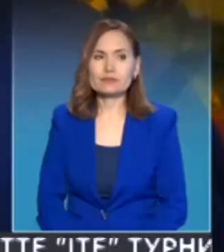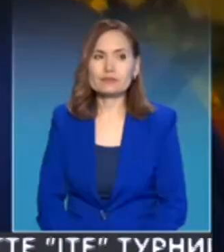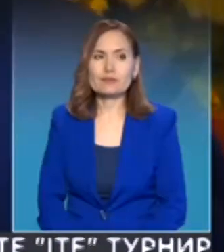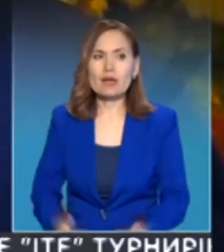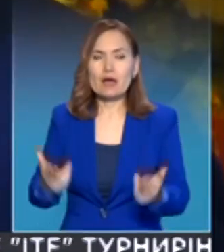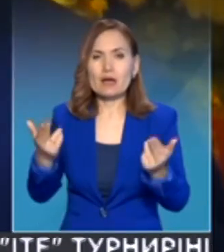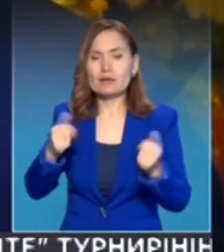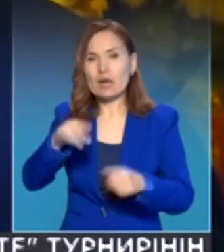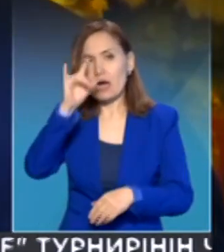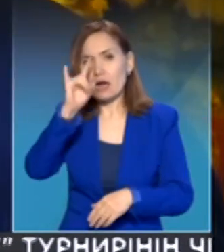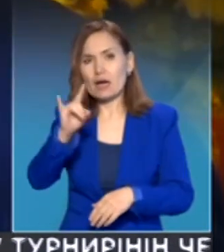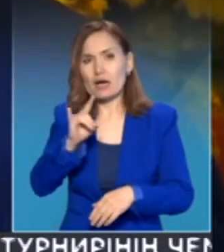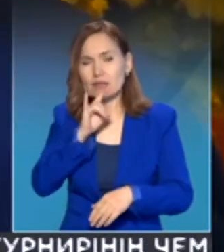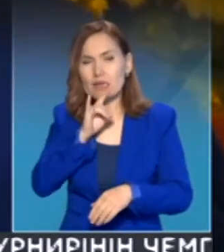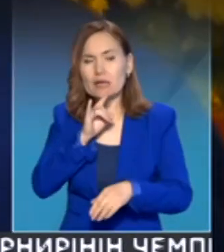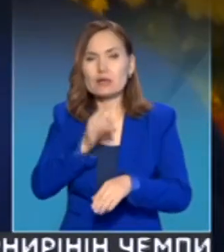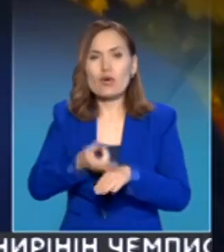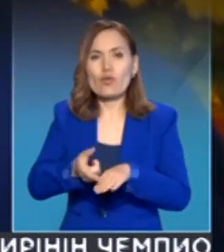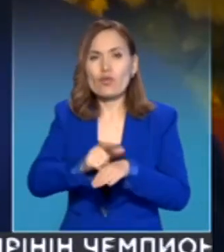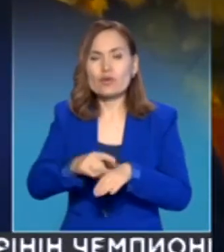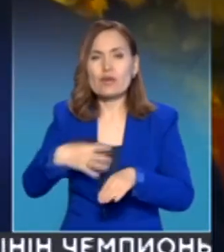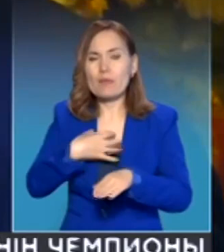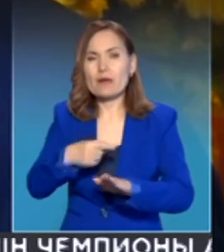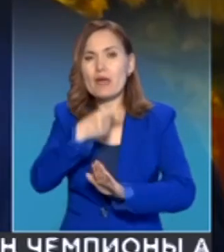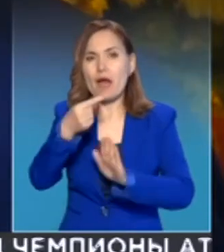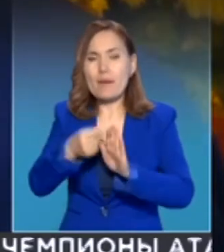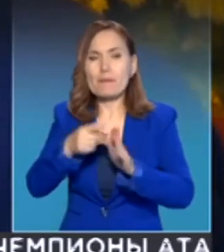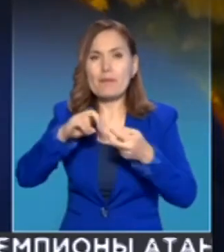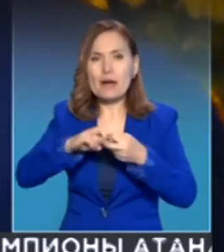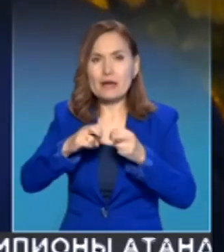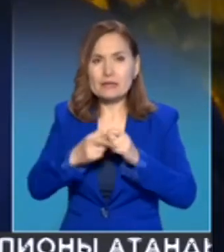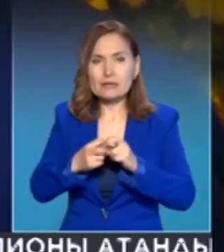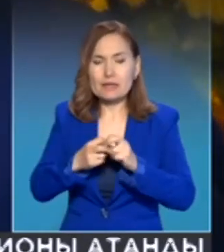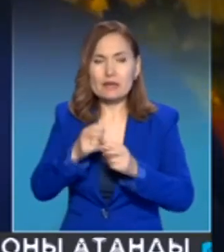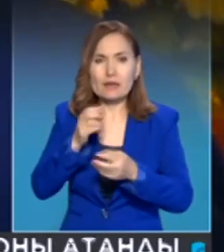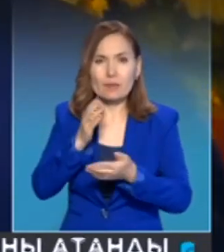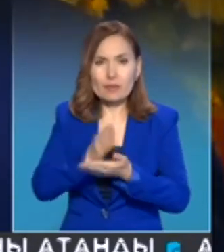Әрине, Қазақстан үшін ең маңызды мәселелердің біреуі ол мына